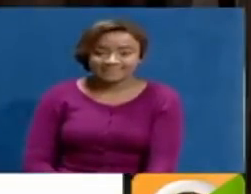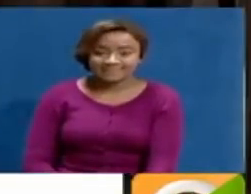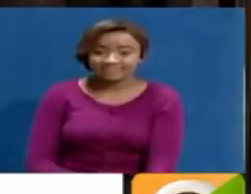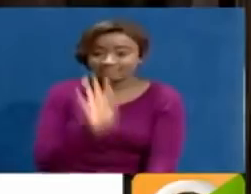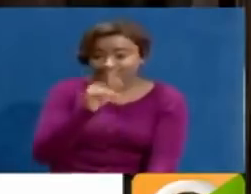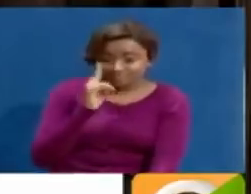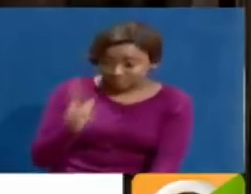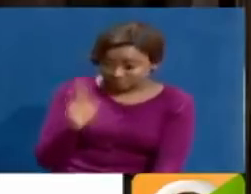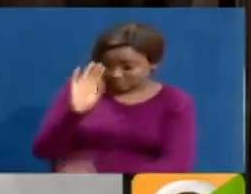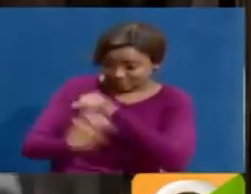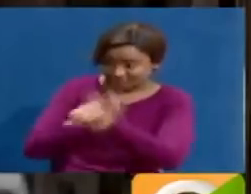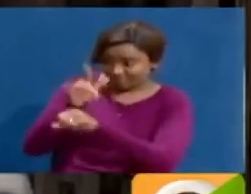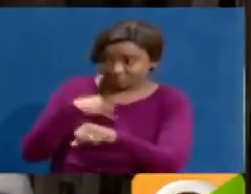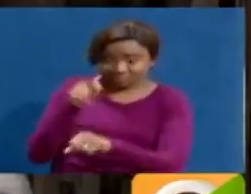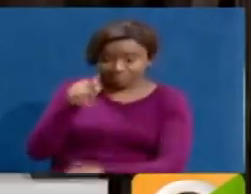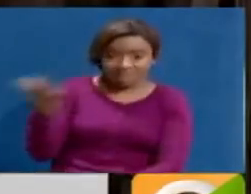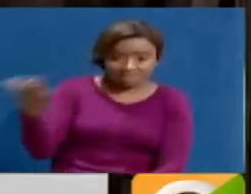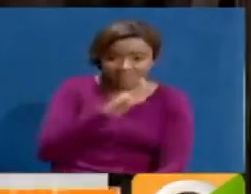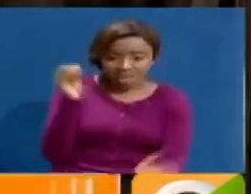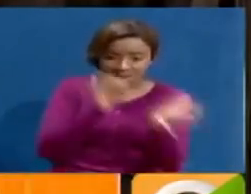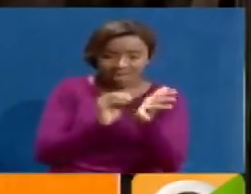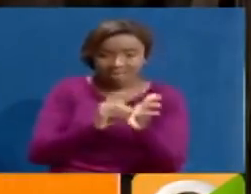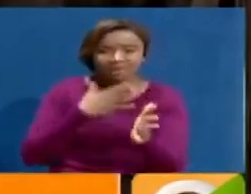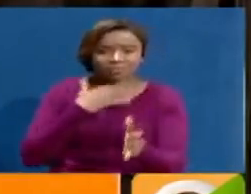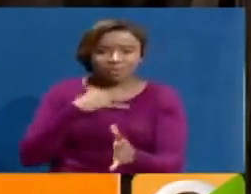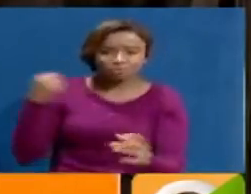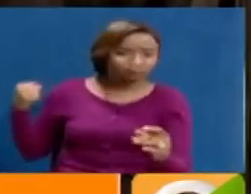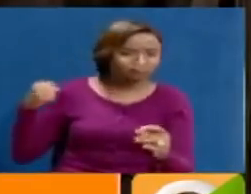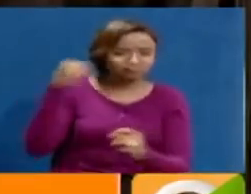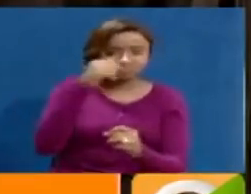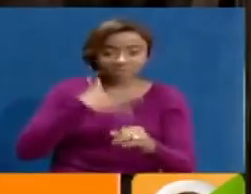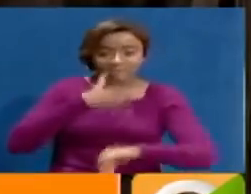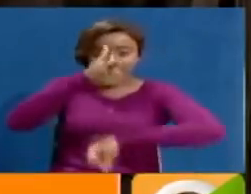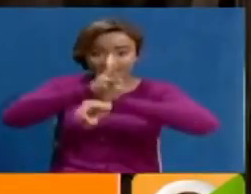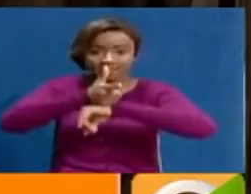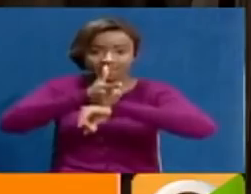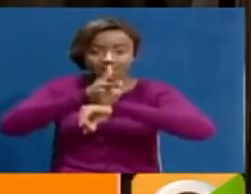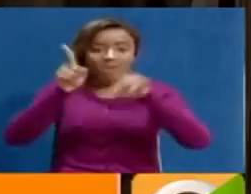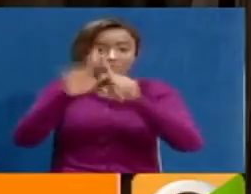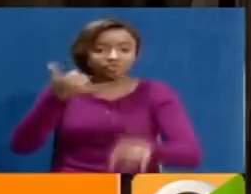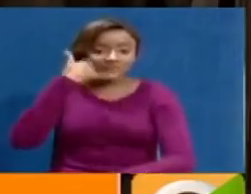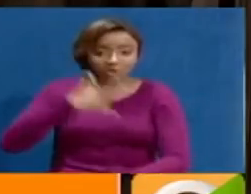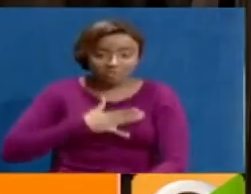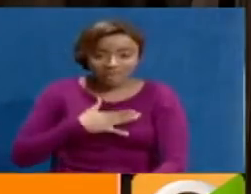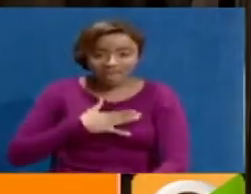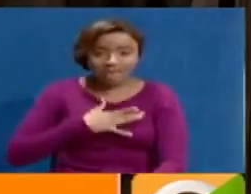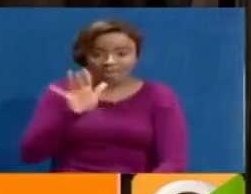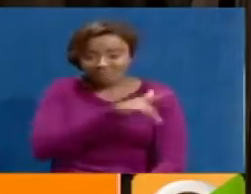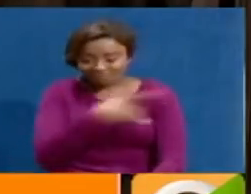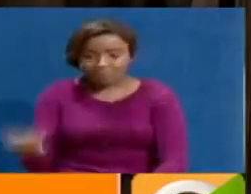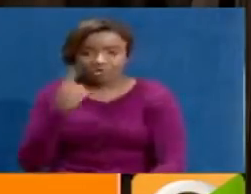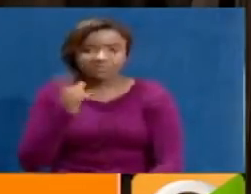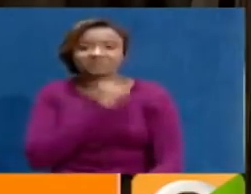Ukiangalia kwa hiyo footage nilipiga, alirudi akakuja kwangu hivi akaigonga, akagonga nini yangu, simu yangu ikaanguka chini.